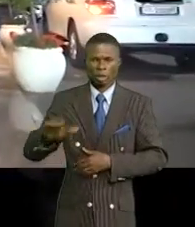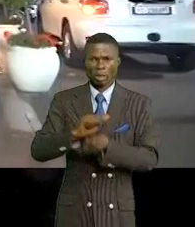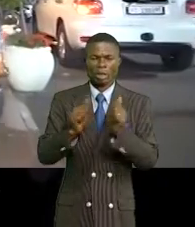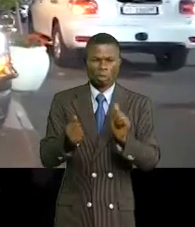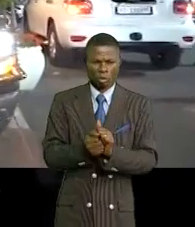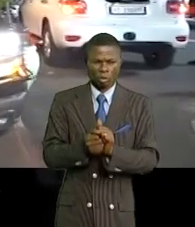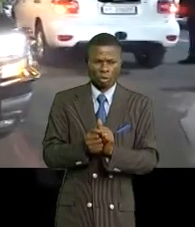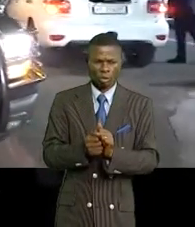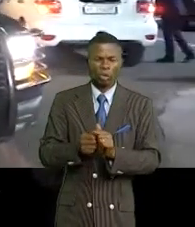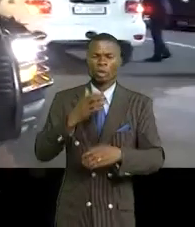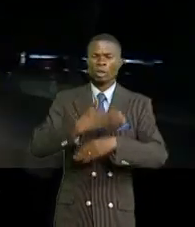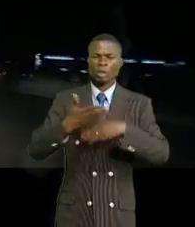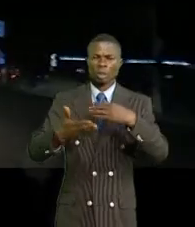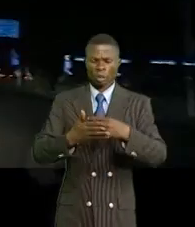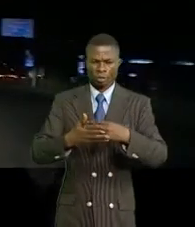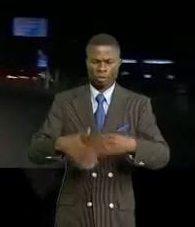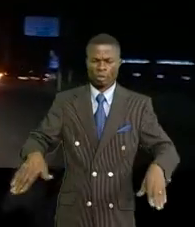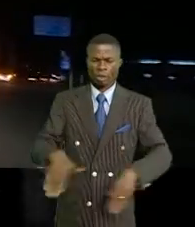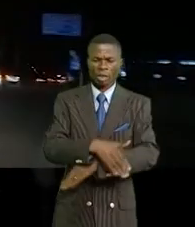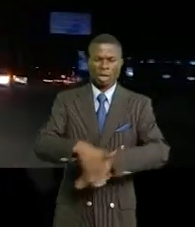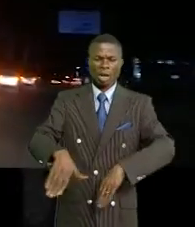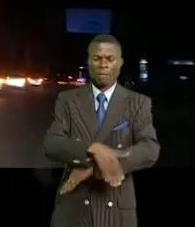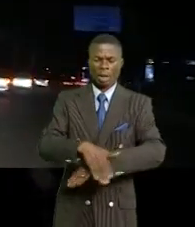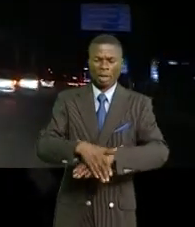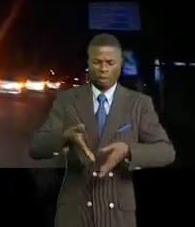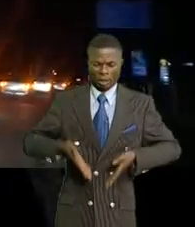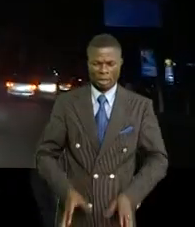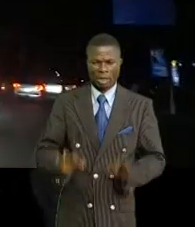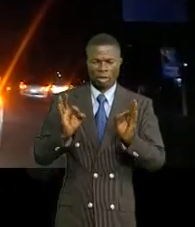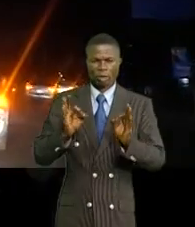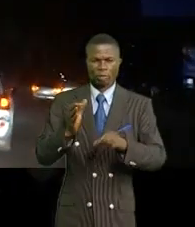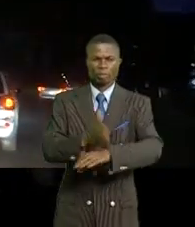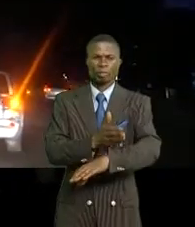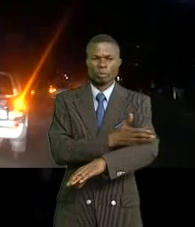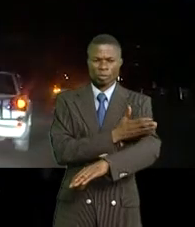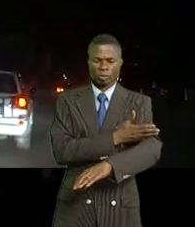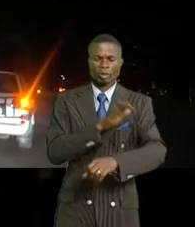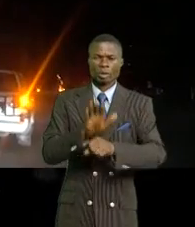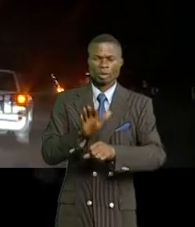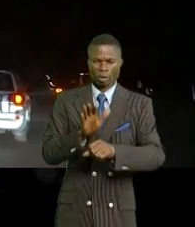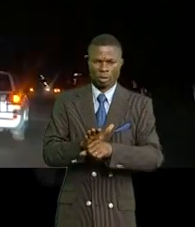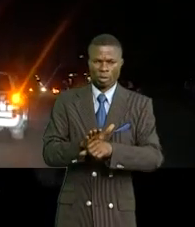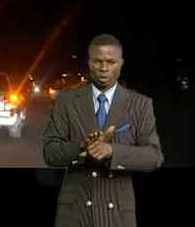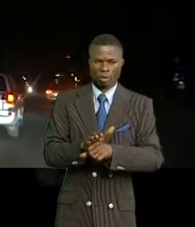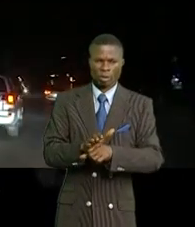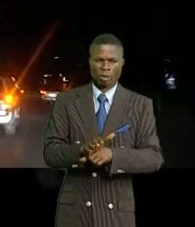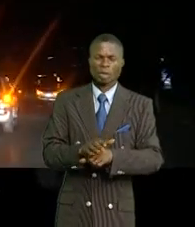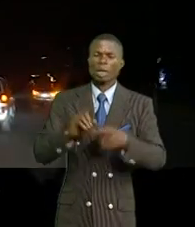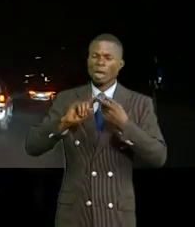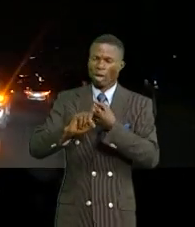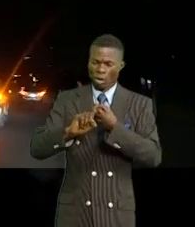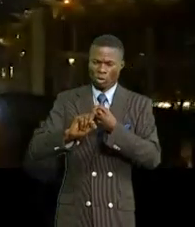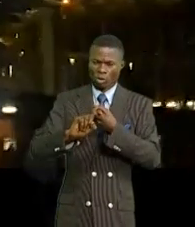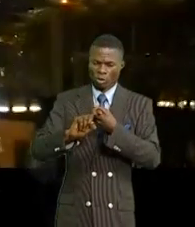question de remplissage du barrage de la Renaissance. Une conviction ravivée davantage par la confiance